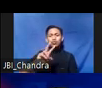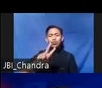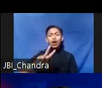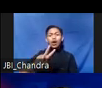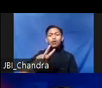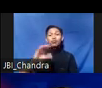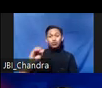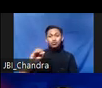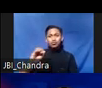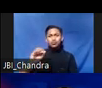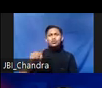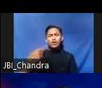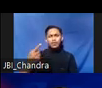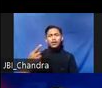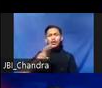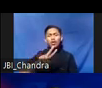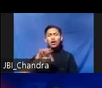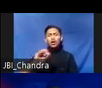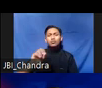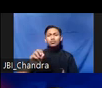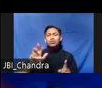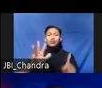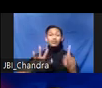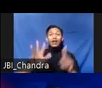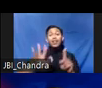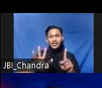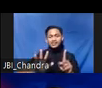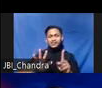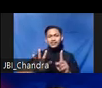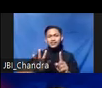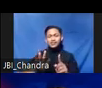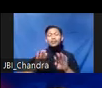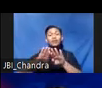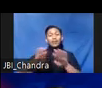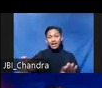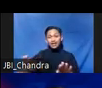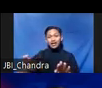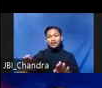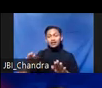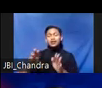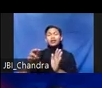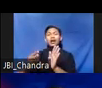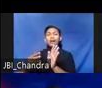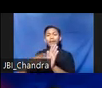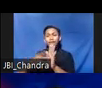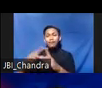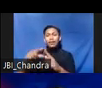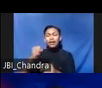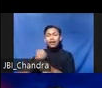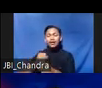Manager itu yang versi terbaru 2016-2019 dan 365 untuk situasi plugin